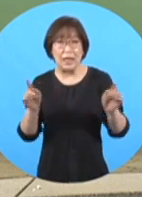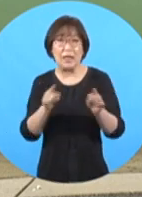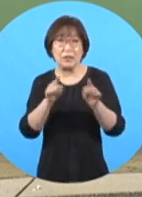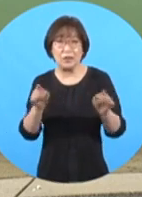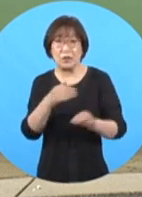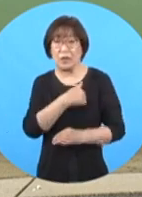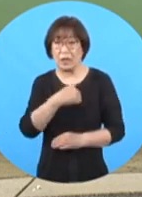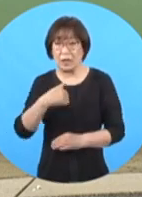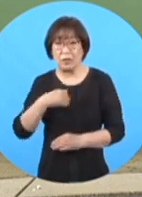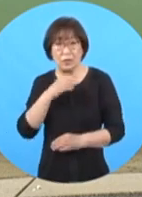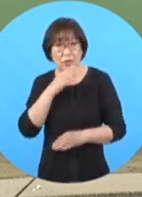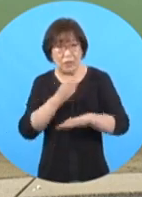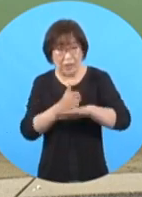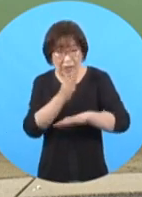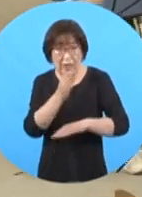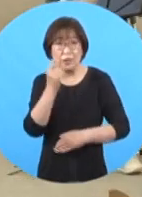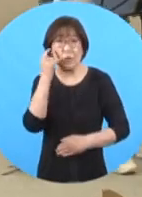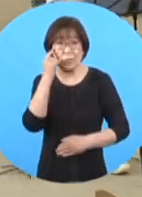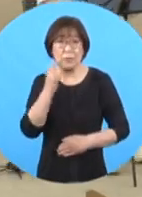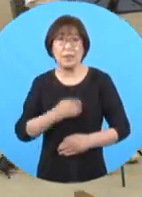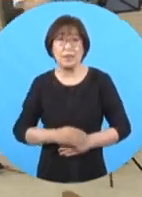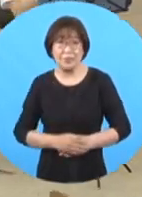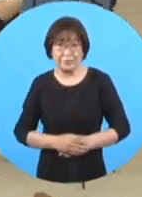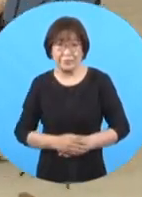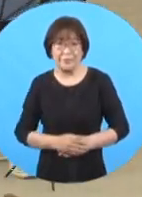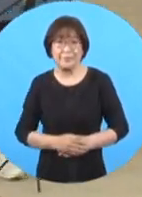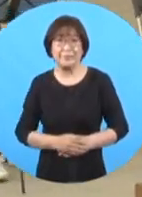いただける本当にありがたいと思います